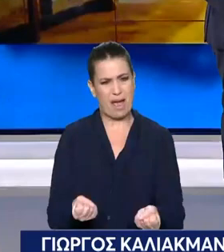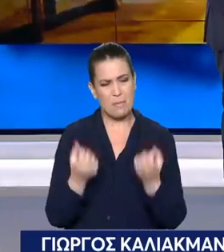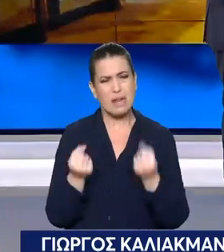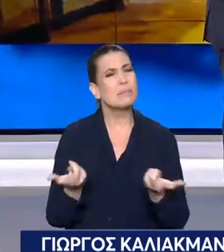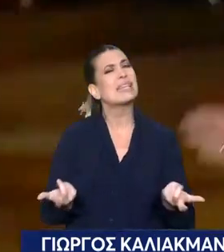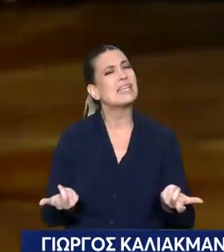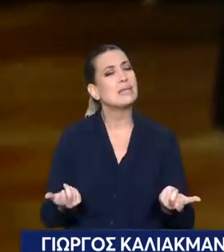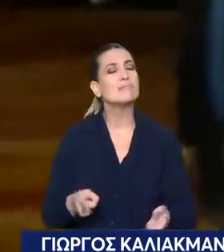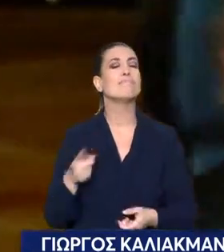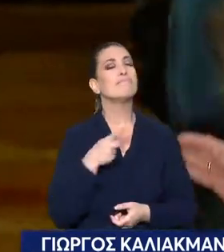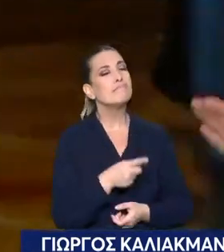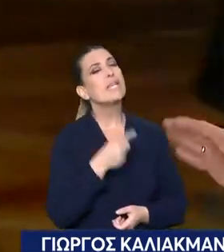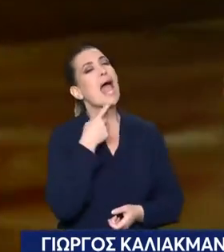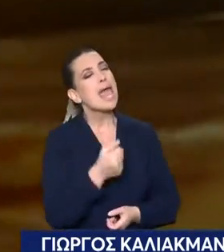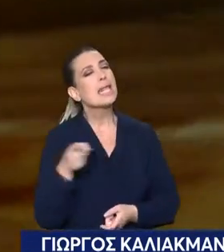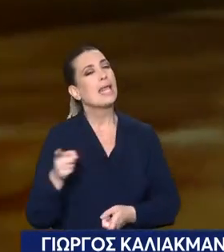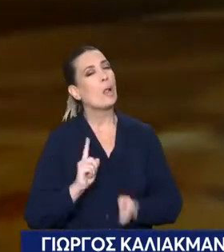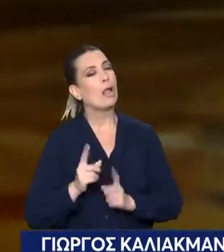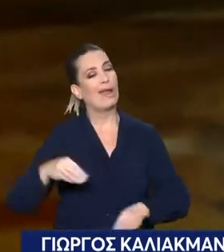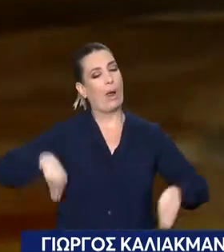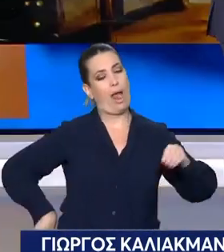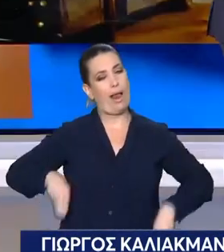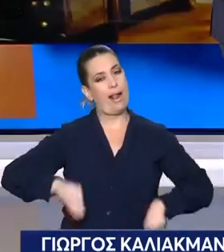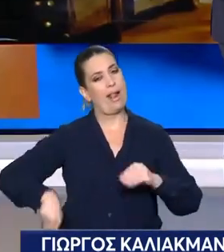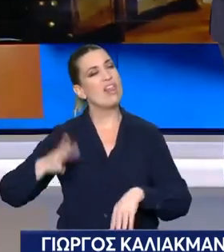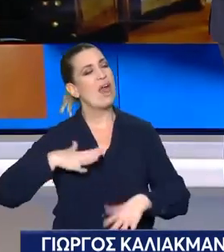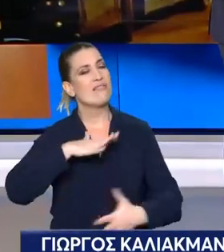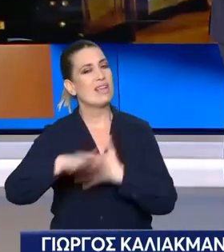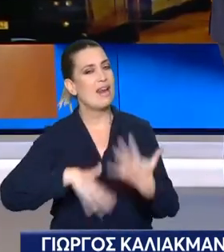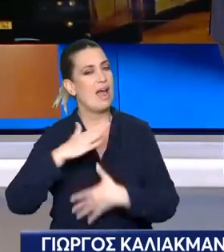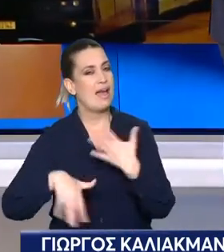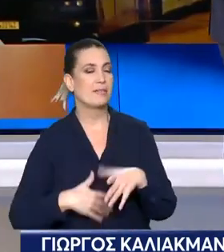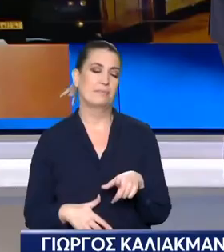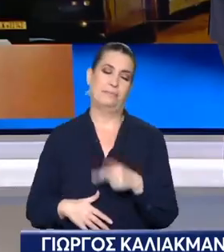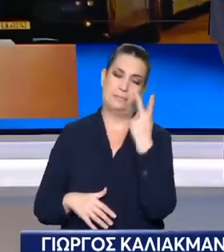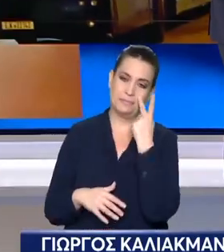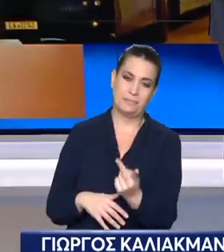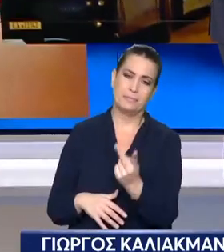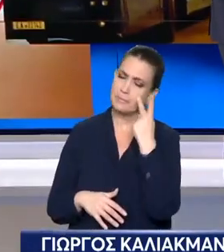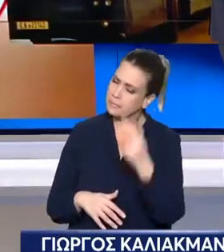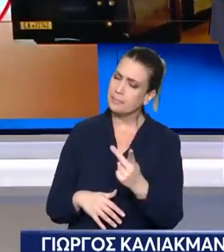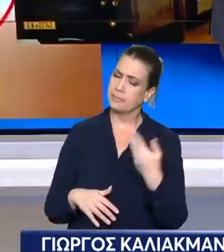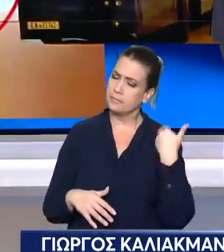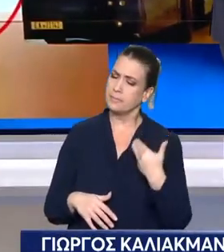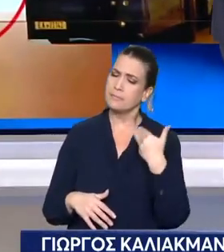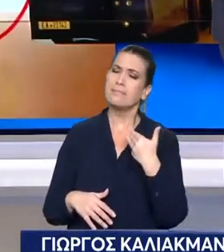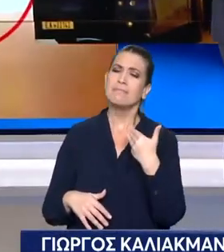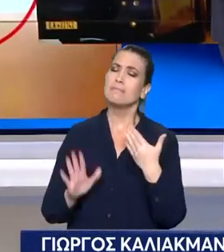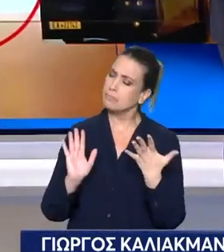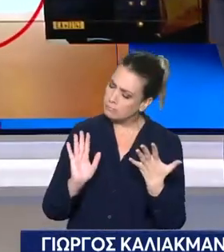Εδώ κάποιοι έχουν πάει με πολεμοφόδια για να δημιουργήσουν κατάσταση. Και πολλοί από αυτούς. Και το βλέπουμε. Πολλοί από αυτούς. Δεν